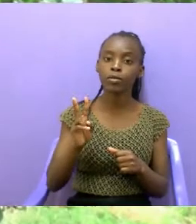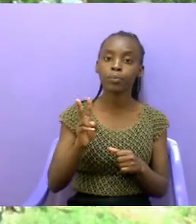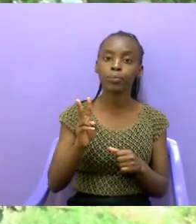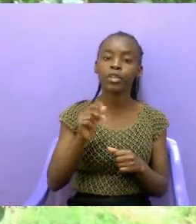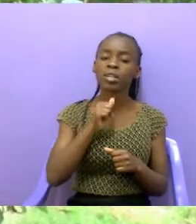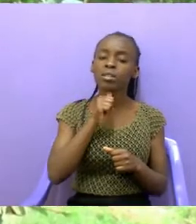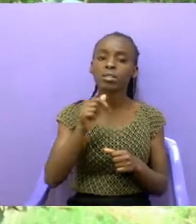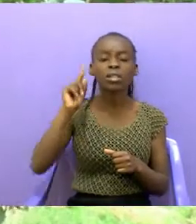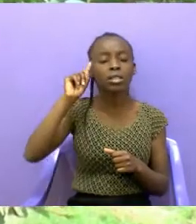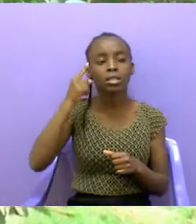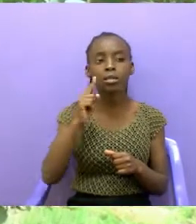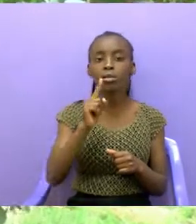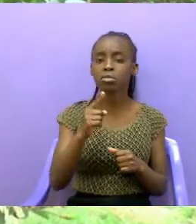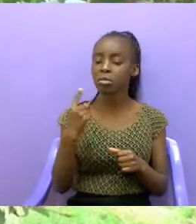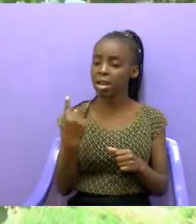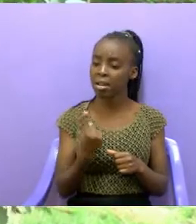usiwaze kwamba ni wewe peke yako tu.